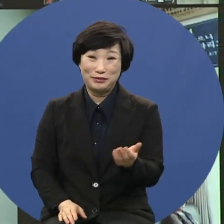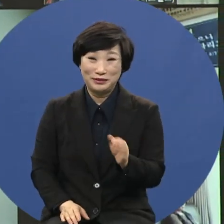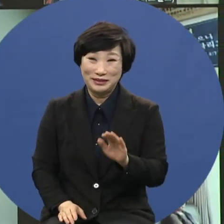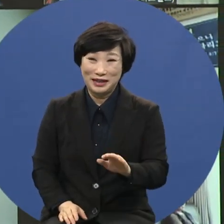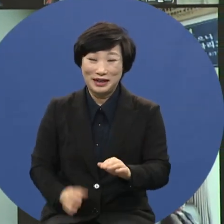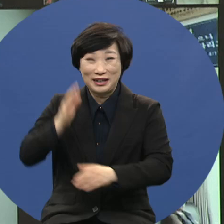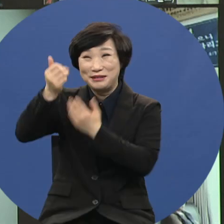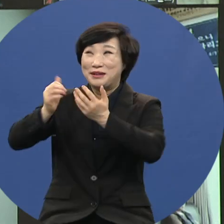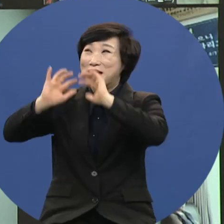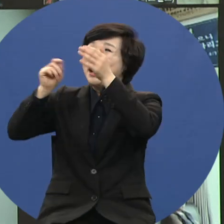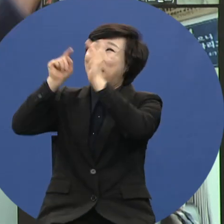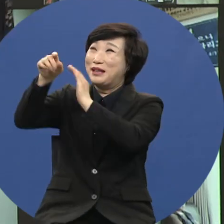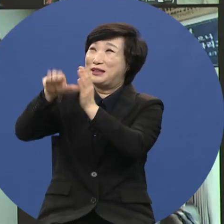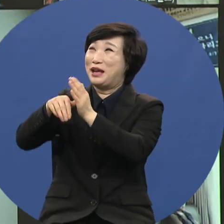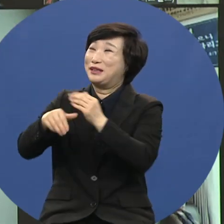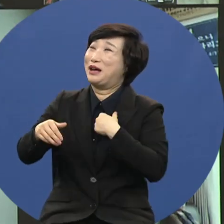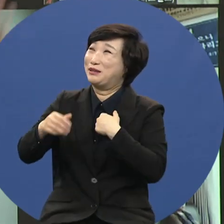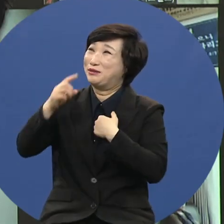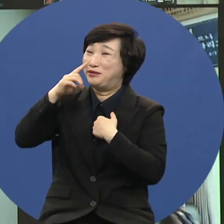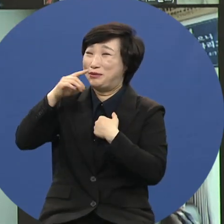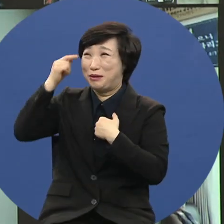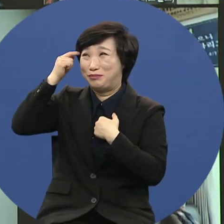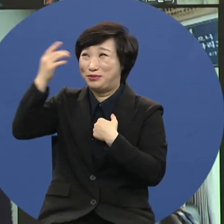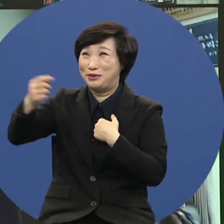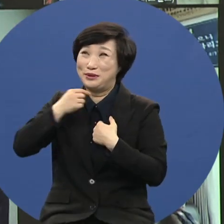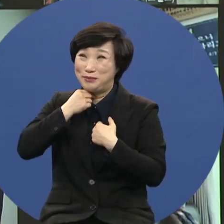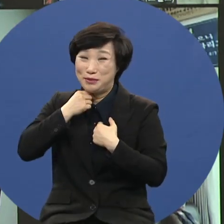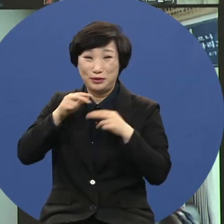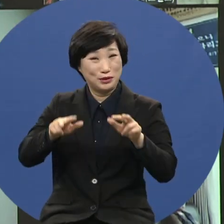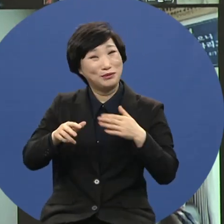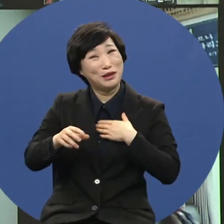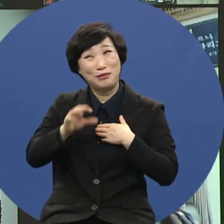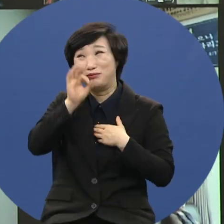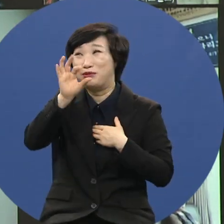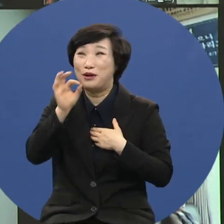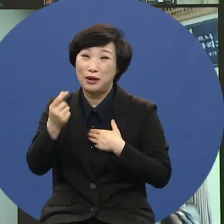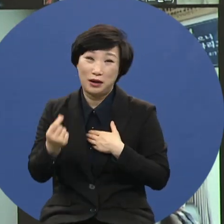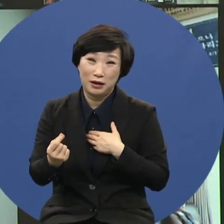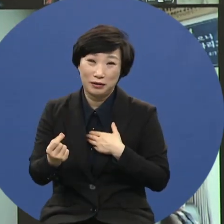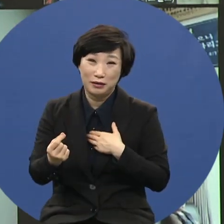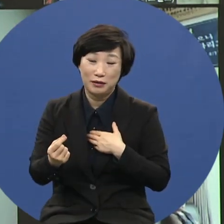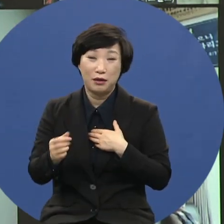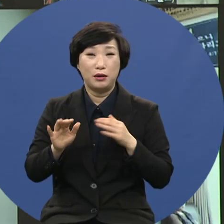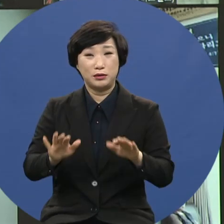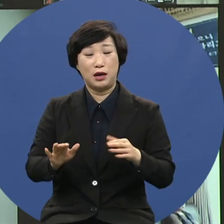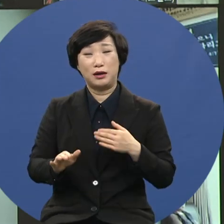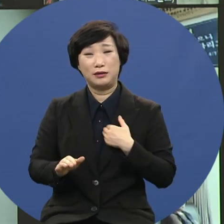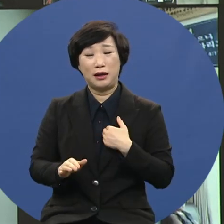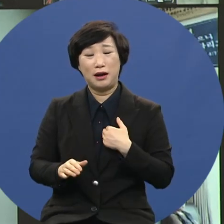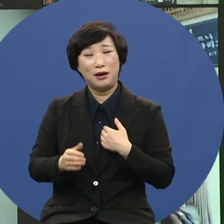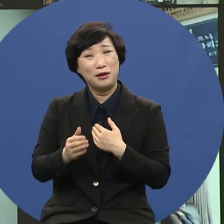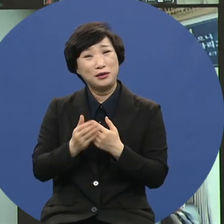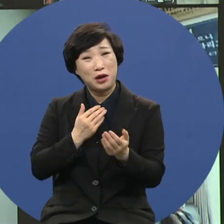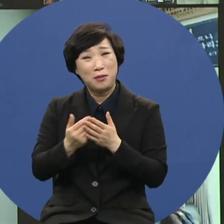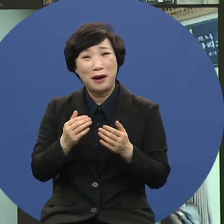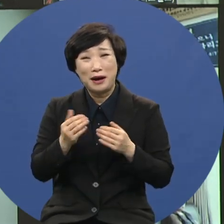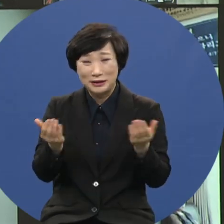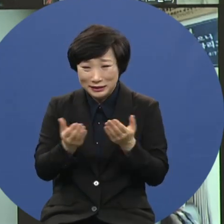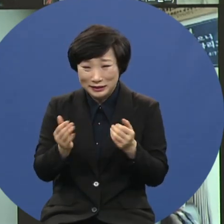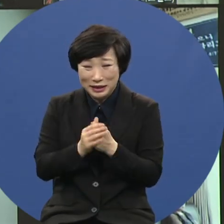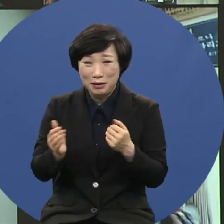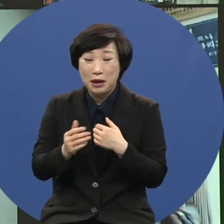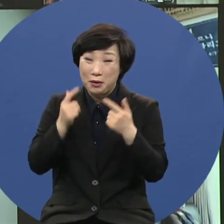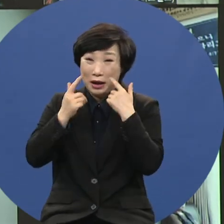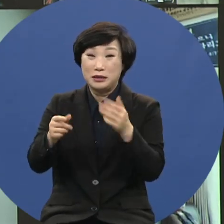하늘 나라서 물어봐야 돼요. 나도 지금도요 상상이 잘 안 돼요. 그냥 내가 경험된 것이기 때문에